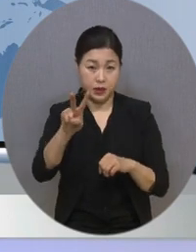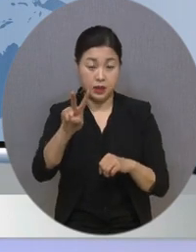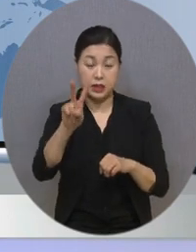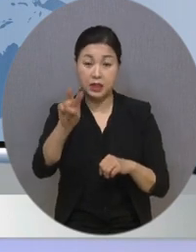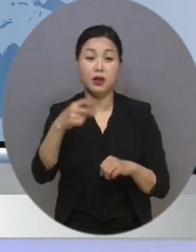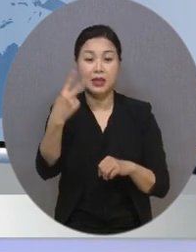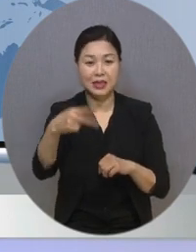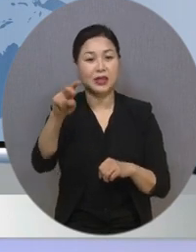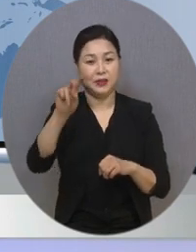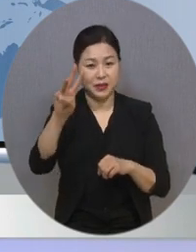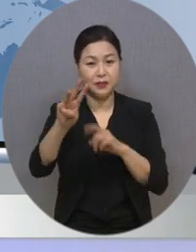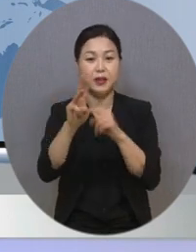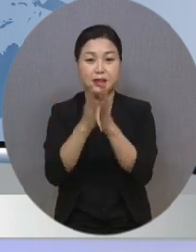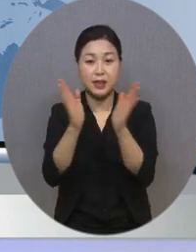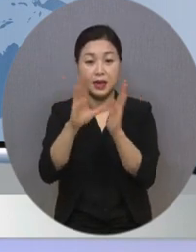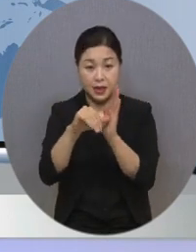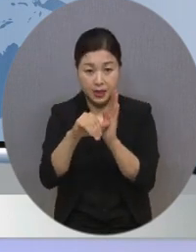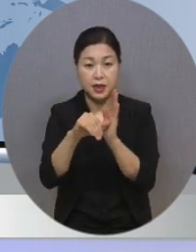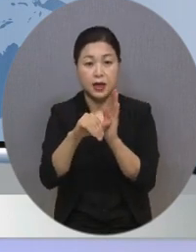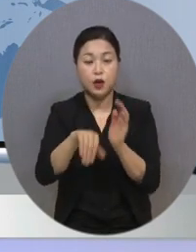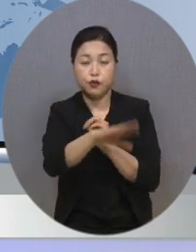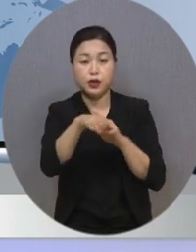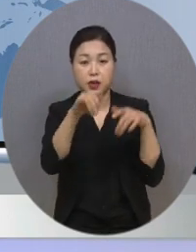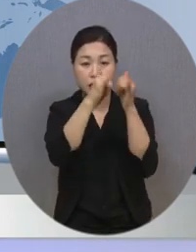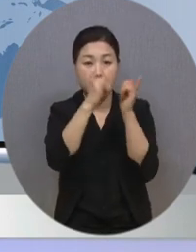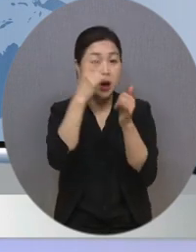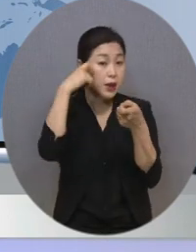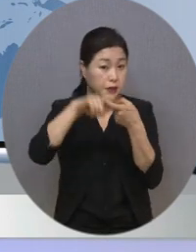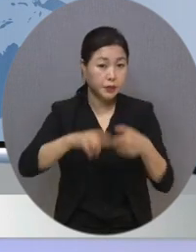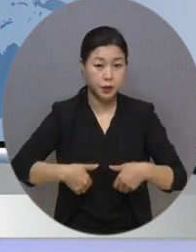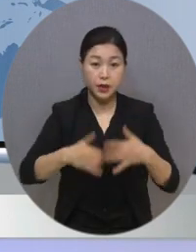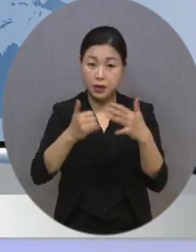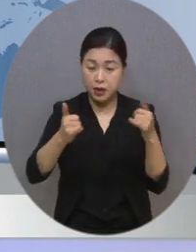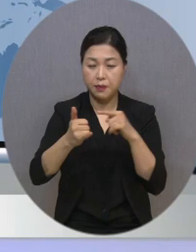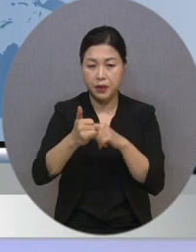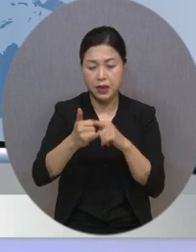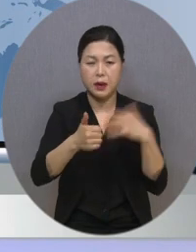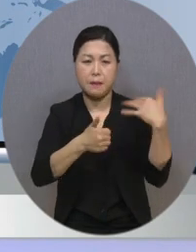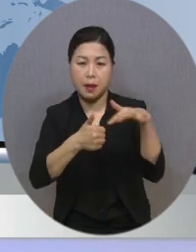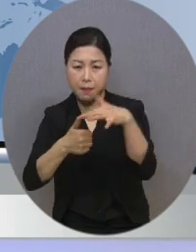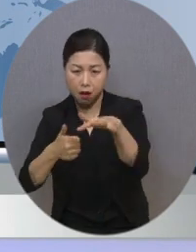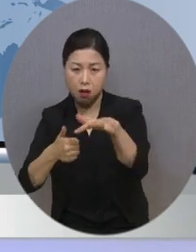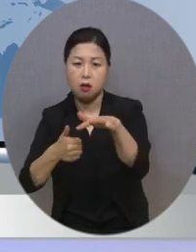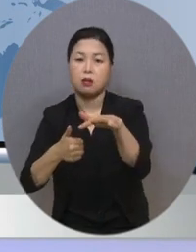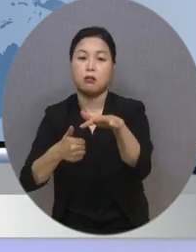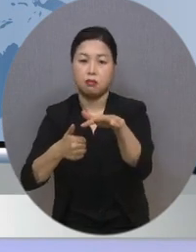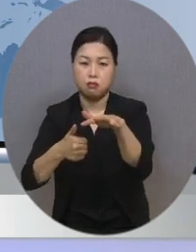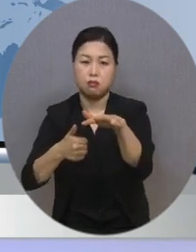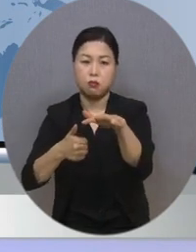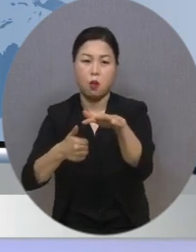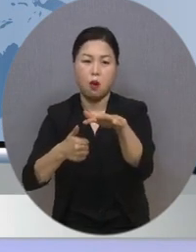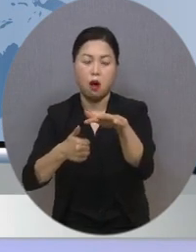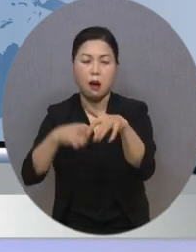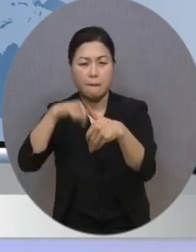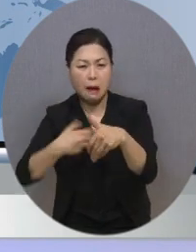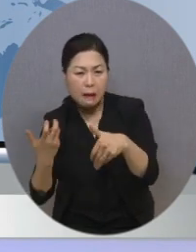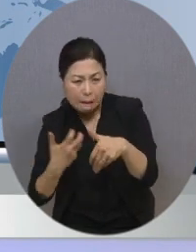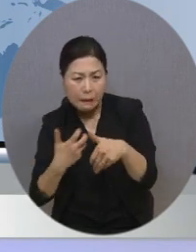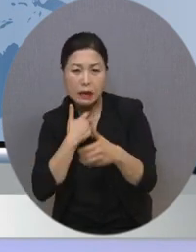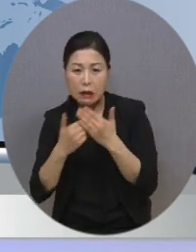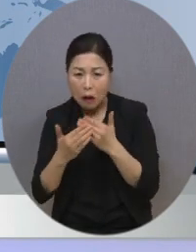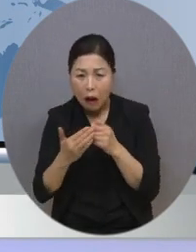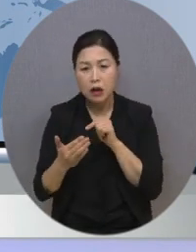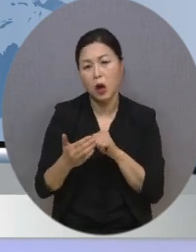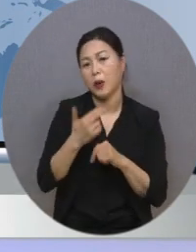2023년을 시작하는 출발선에서 우리 사회의 관심이 필요한 이들이 다시 외면당하거나 아픔을 겪는 일이